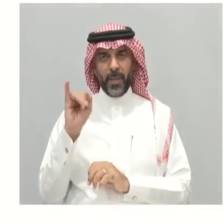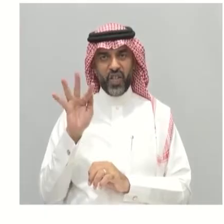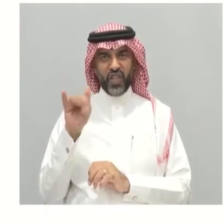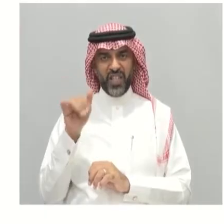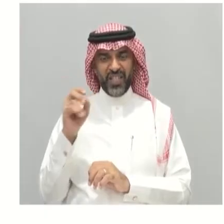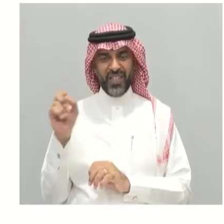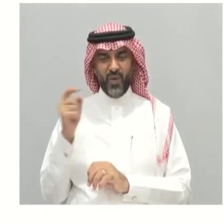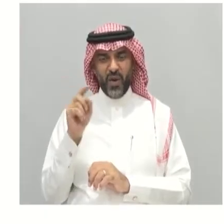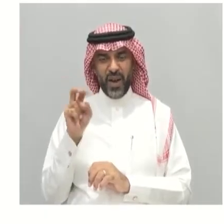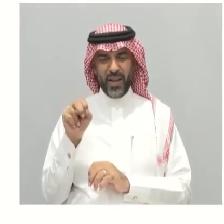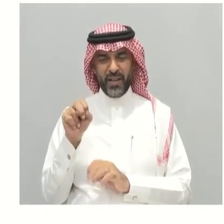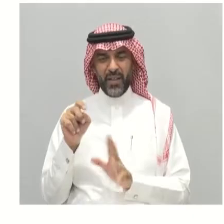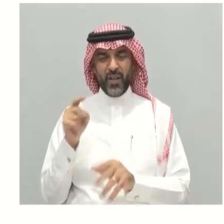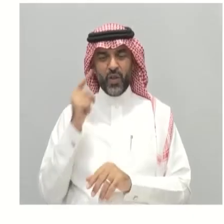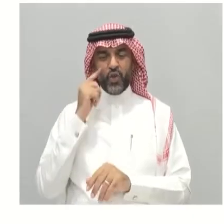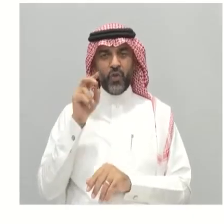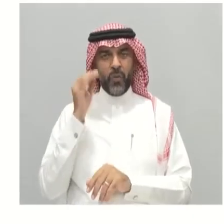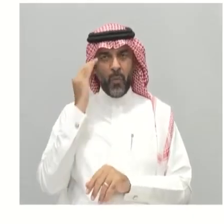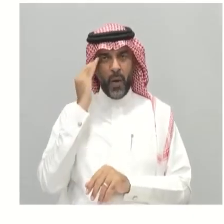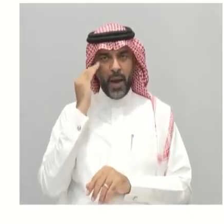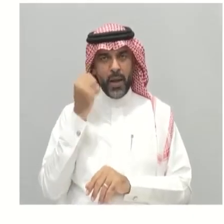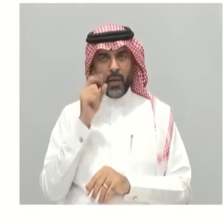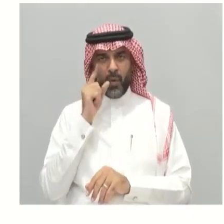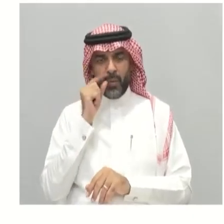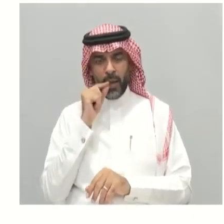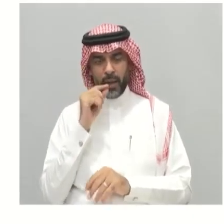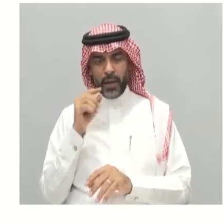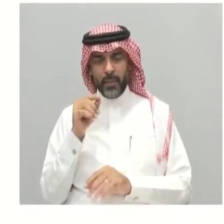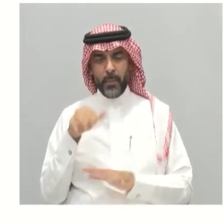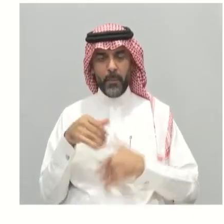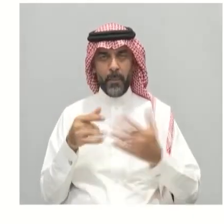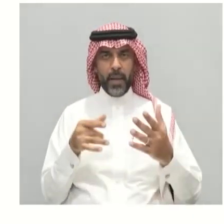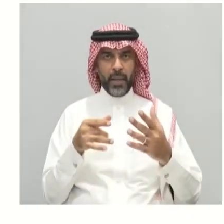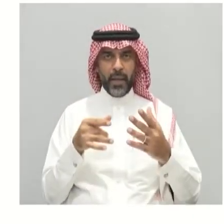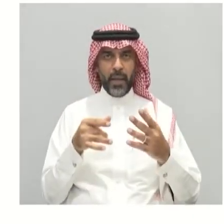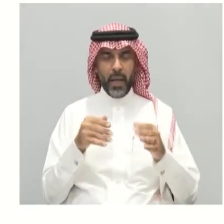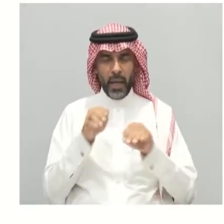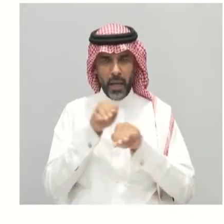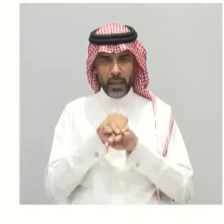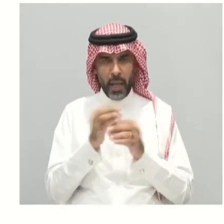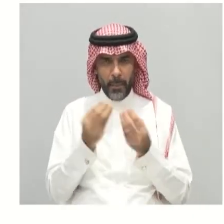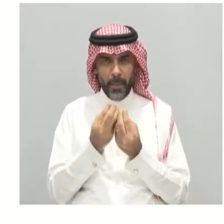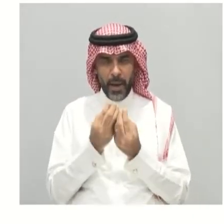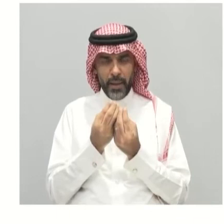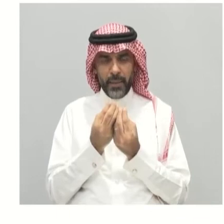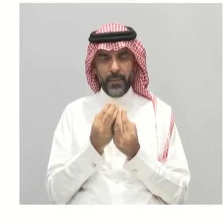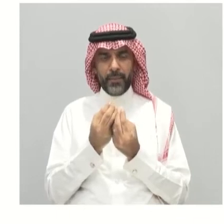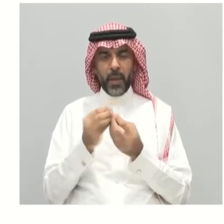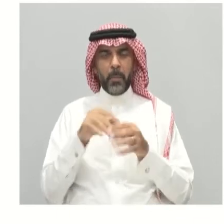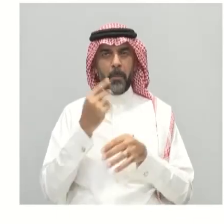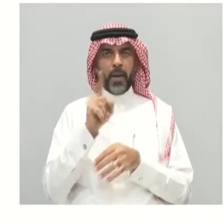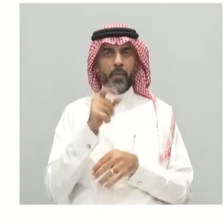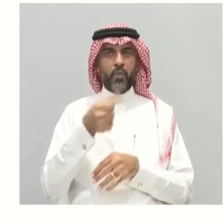لدينا ايضا الامشاج المؤنثه والمذكره ثم بعد ذلك تحدث هنا عمليه الاخصاب فيكون هنا الطور